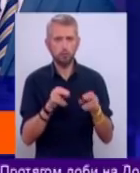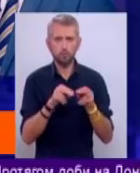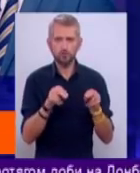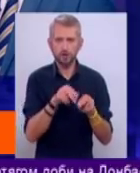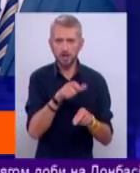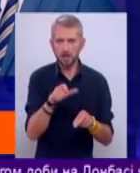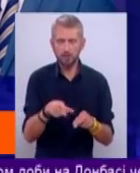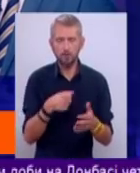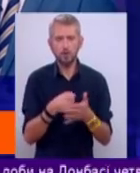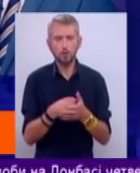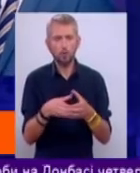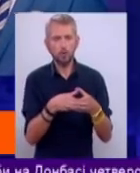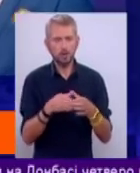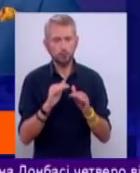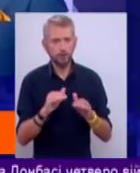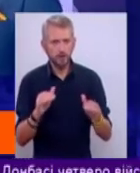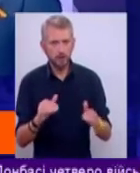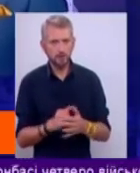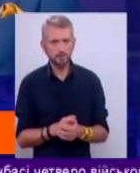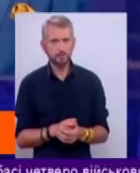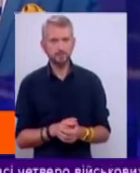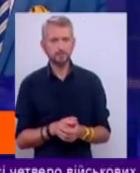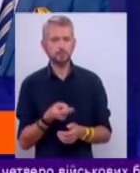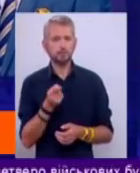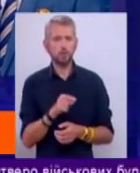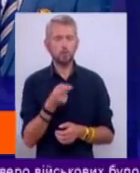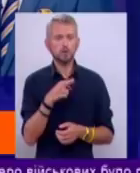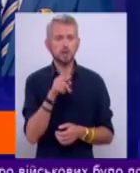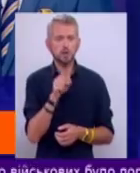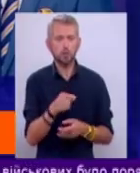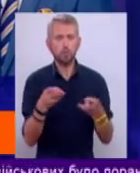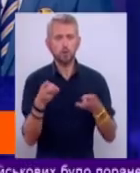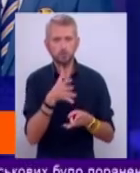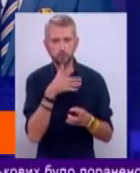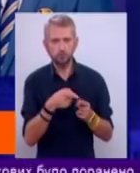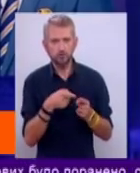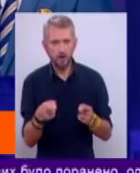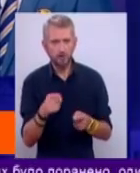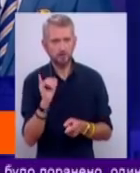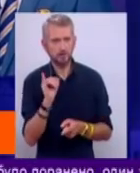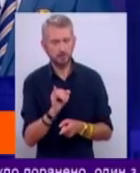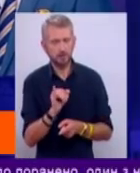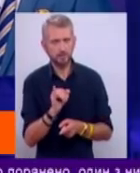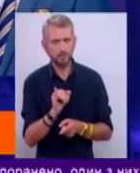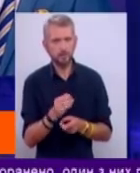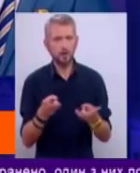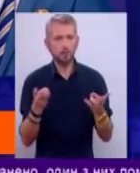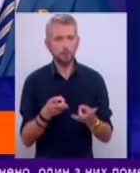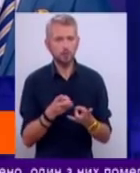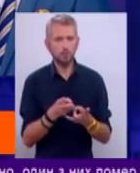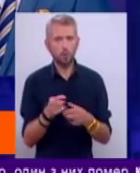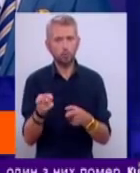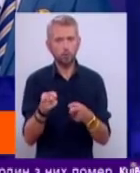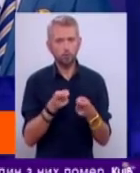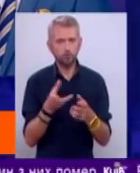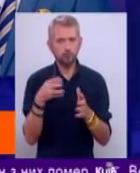вчителів, до колективу дітей. І тому для цього потрібен час і потрібно долучати